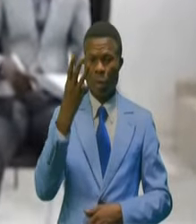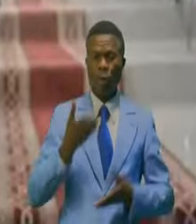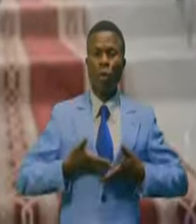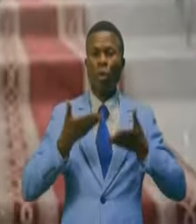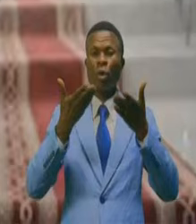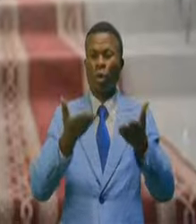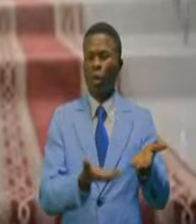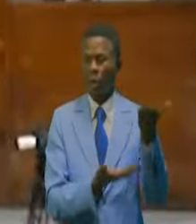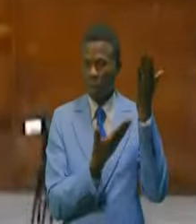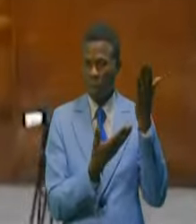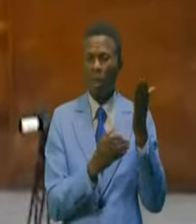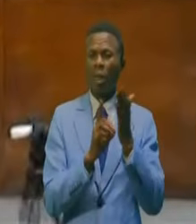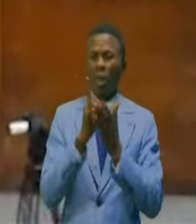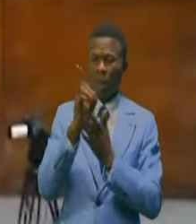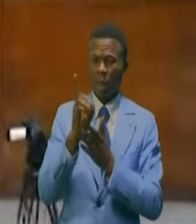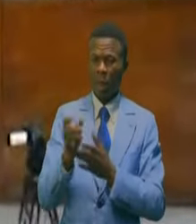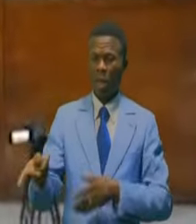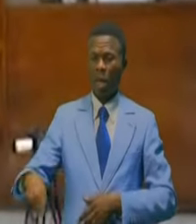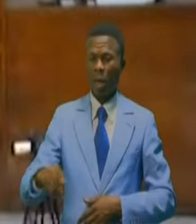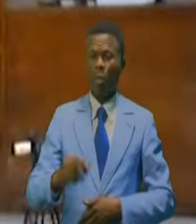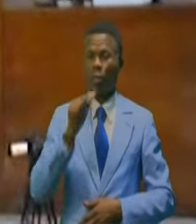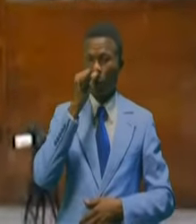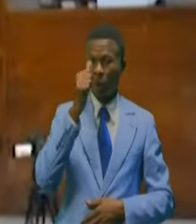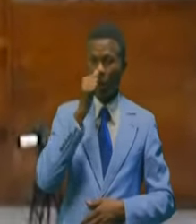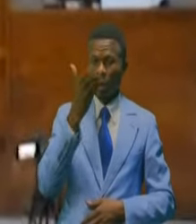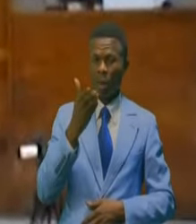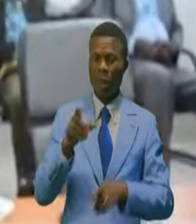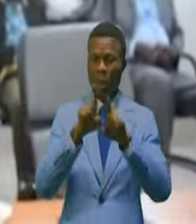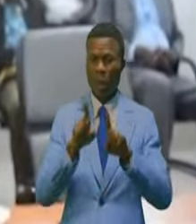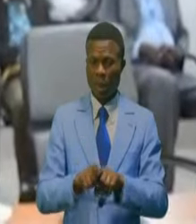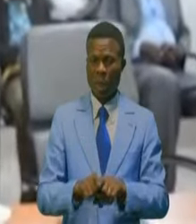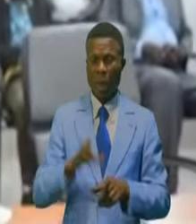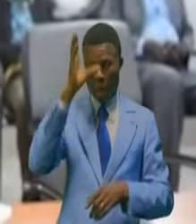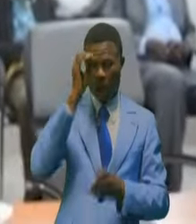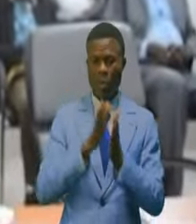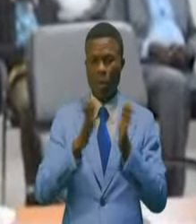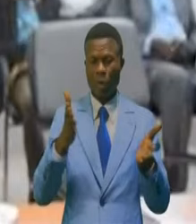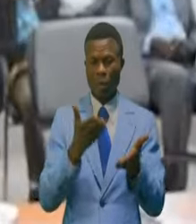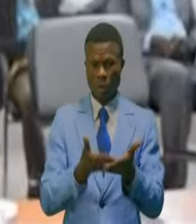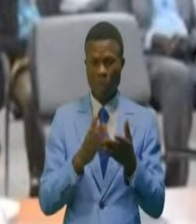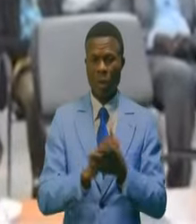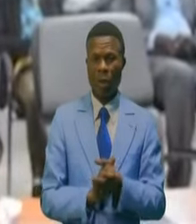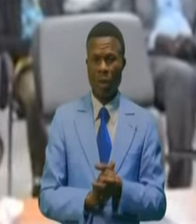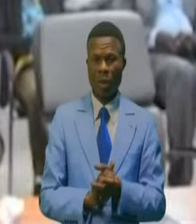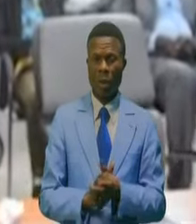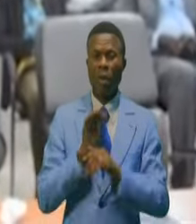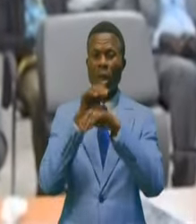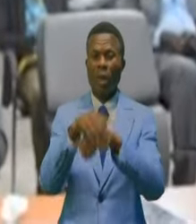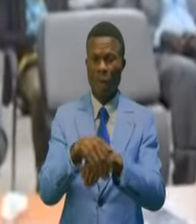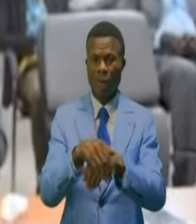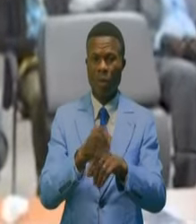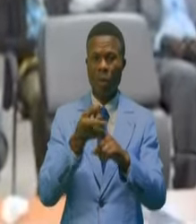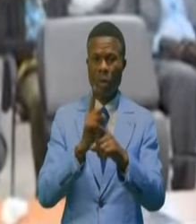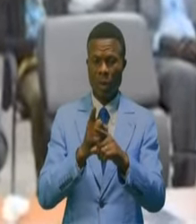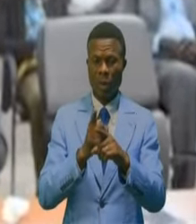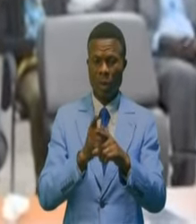propositions clés pour booster le développement du Maïndombe et du pays dans une large mesure. Un engagement pris qui